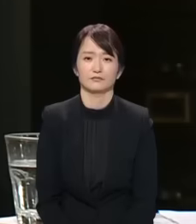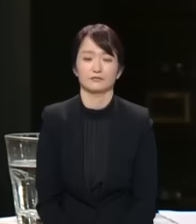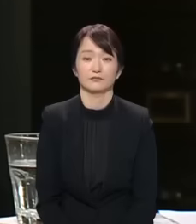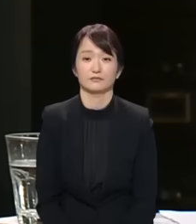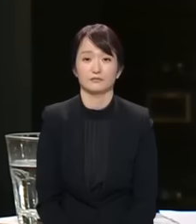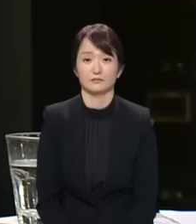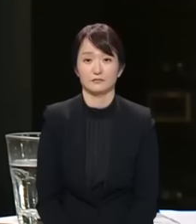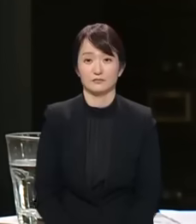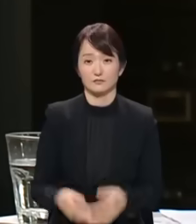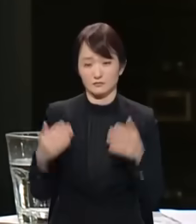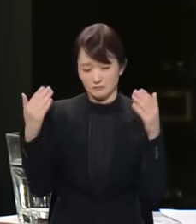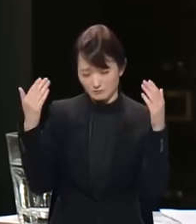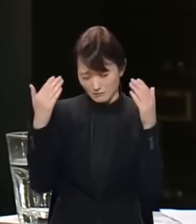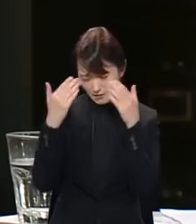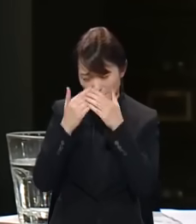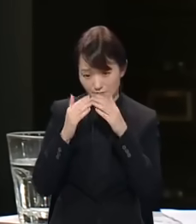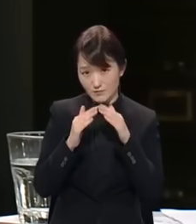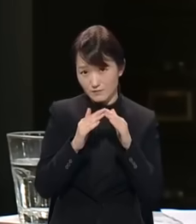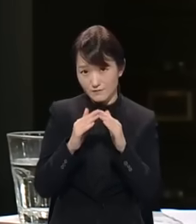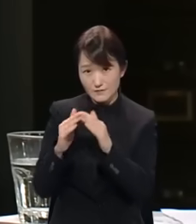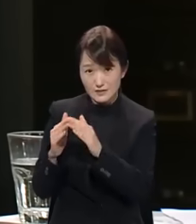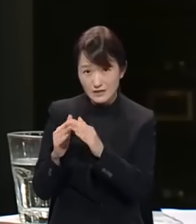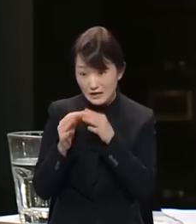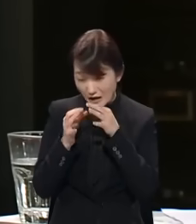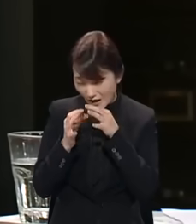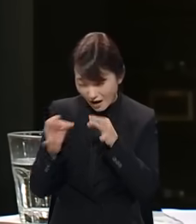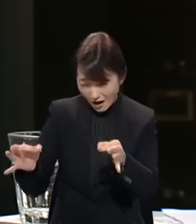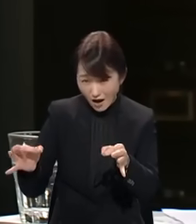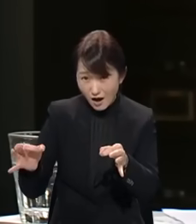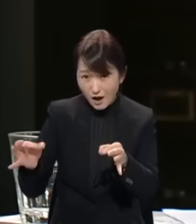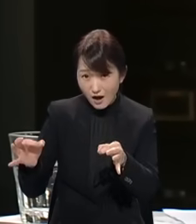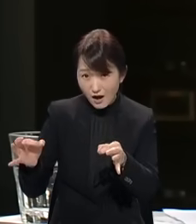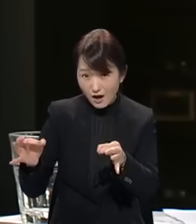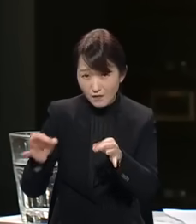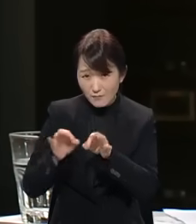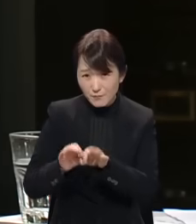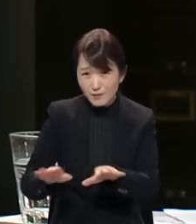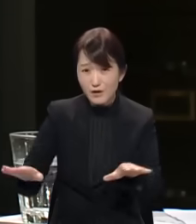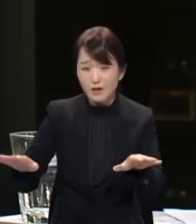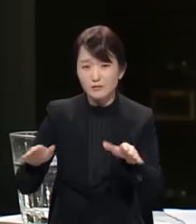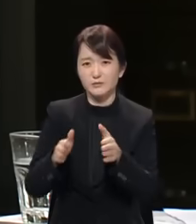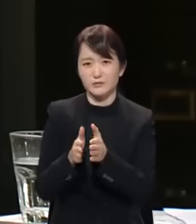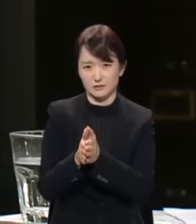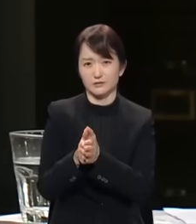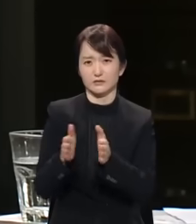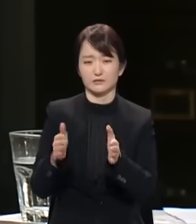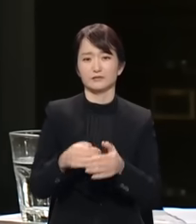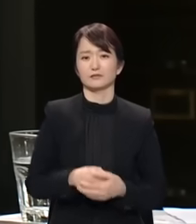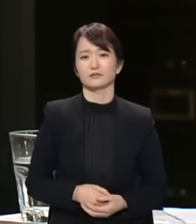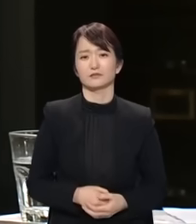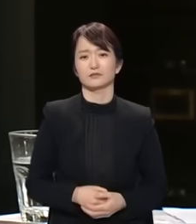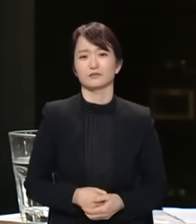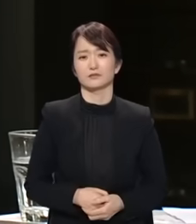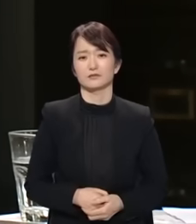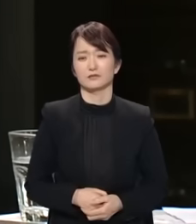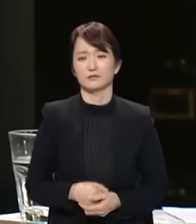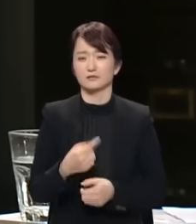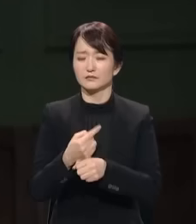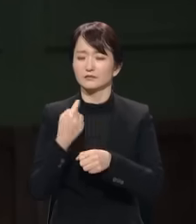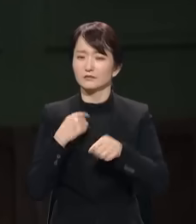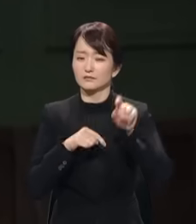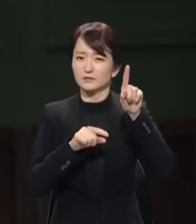자, 한밤중 주택가에서 꺄악 하는 비명소리가 울려 퍼지면서 시작된 사건이네요. 네, 지난해